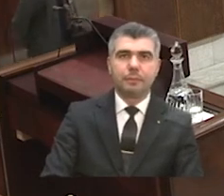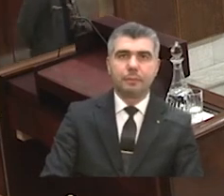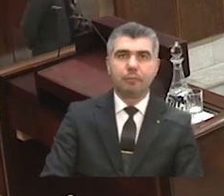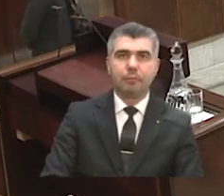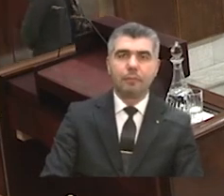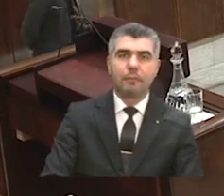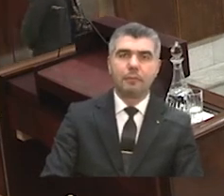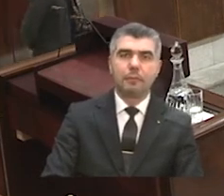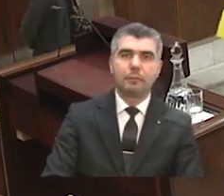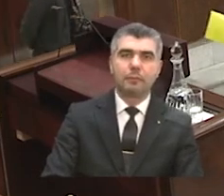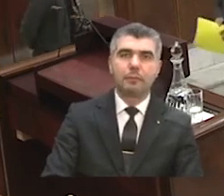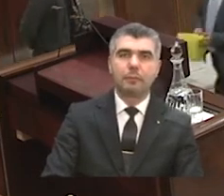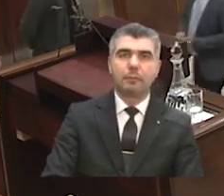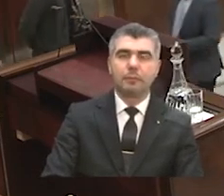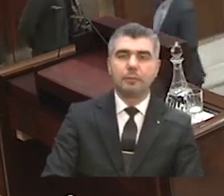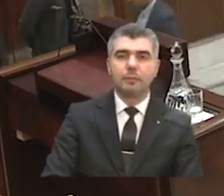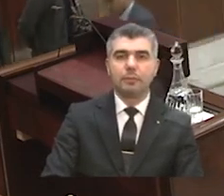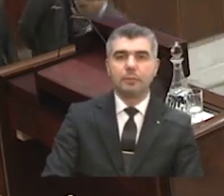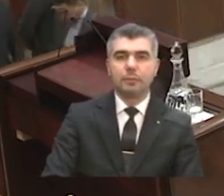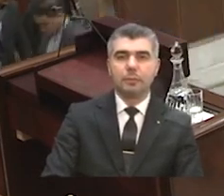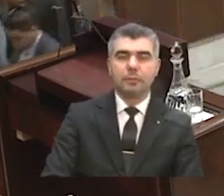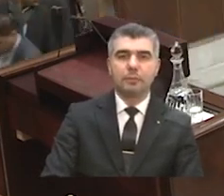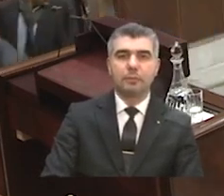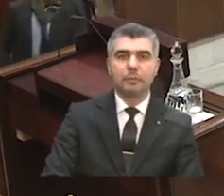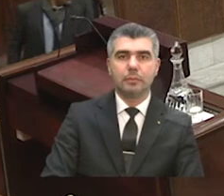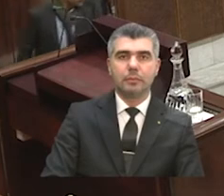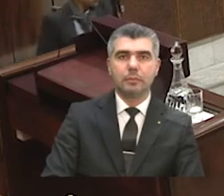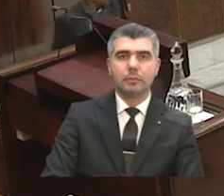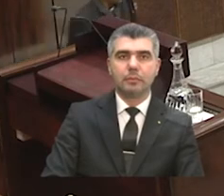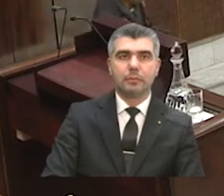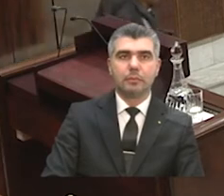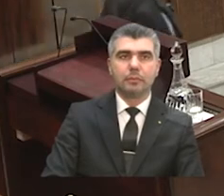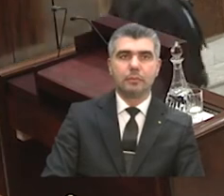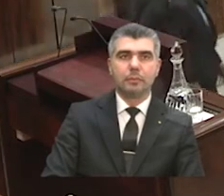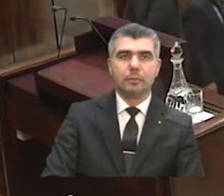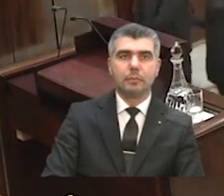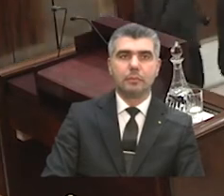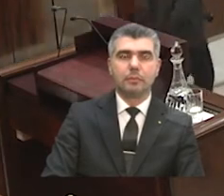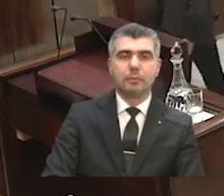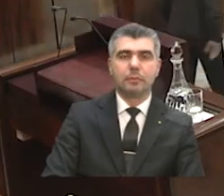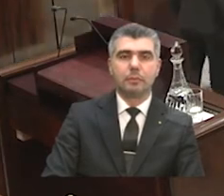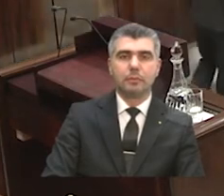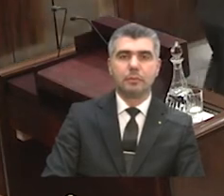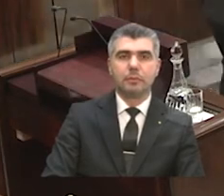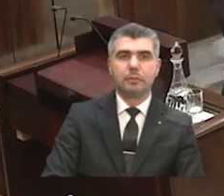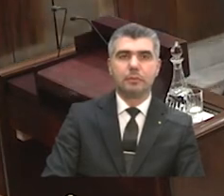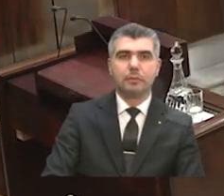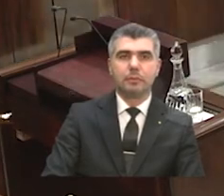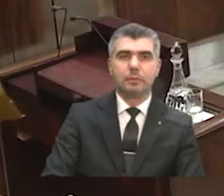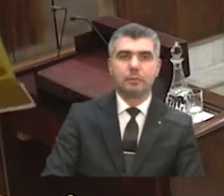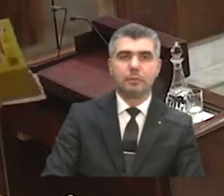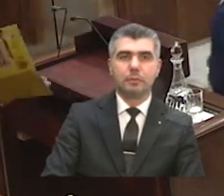Fédération générale du travail, démocratique, pardon, du travail, la CDT.